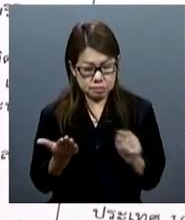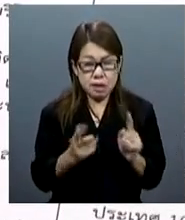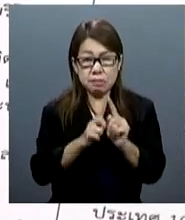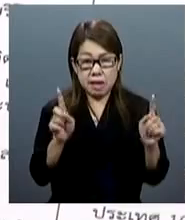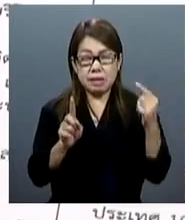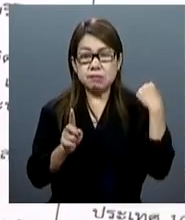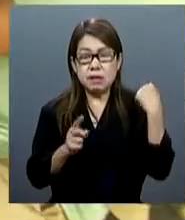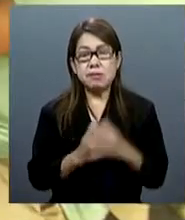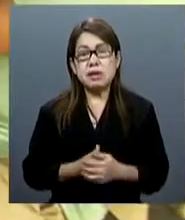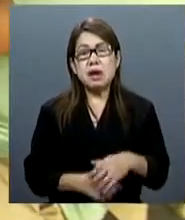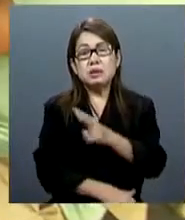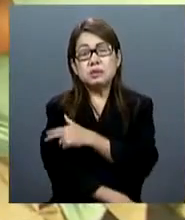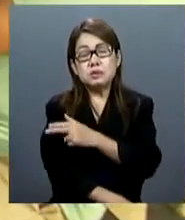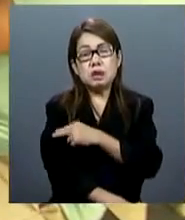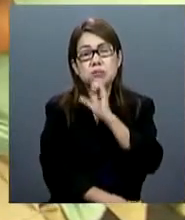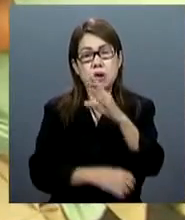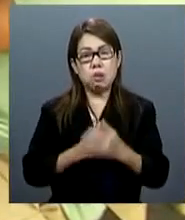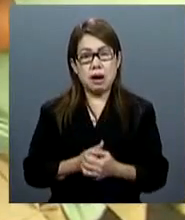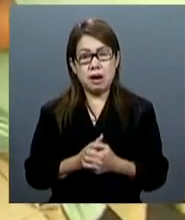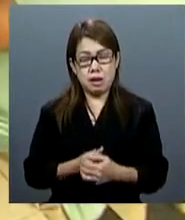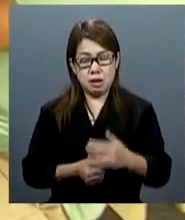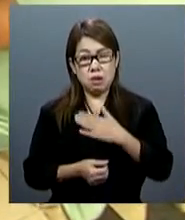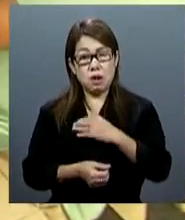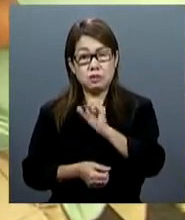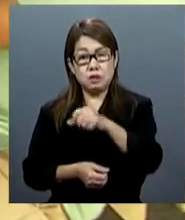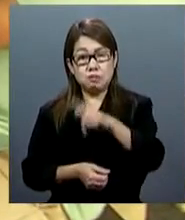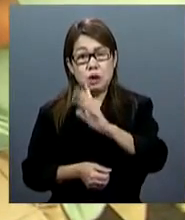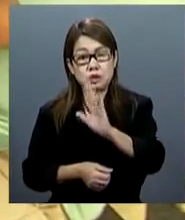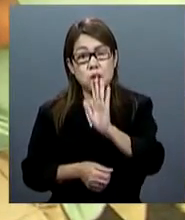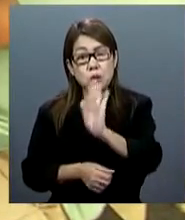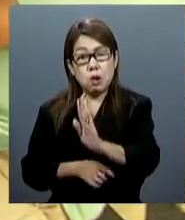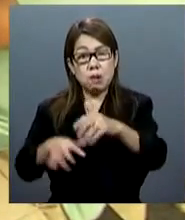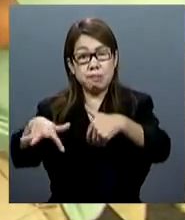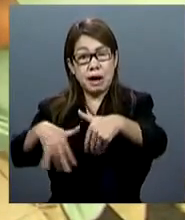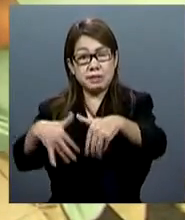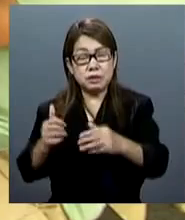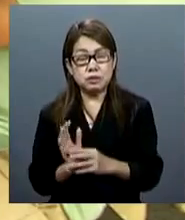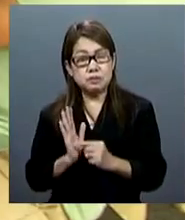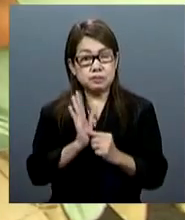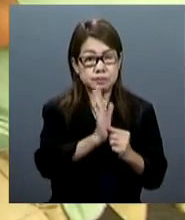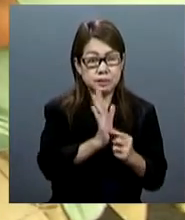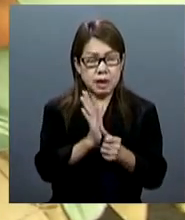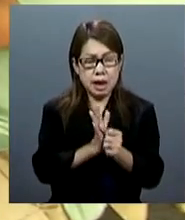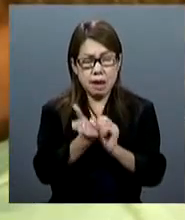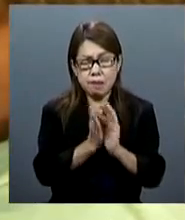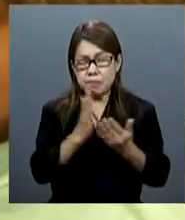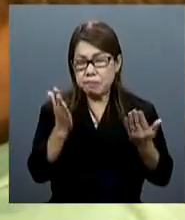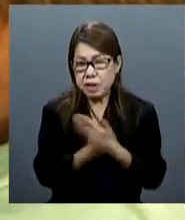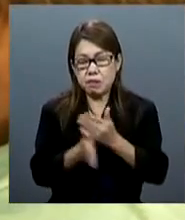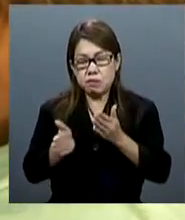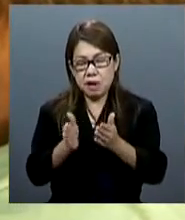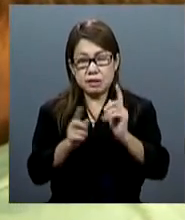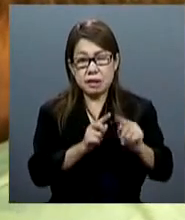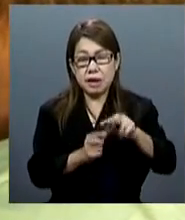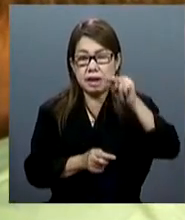ชากล่าวว่าร่างพรบน้ำฉบับสปช.ภาคประชาชนได้เสนอให้ปฏิรูปหน่วยงานด้านน้ำแยกหน่วยงานนโย